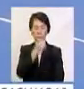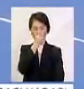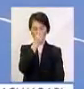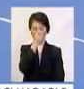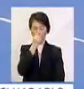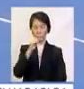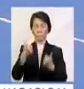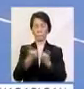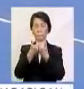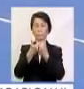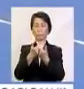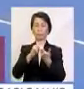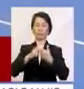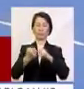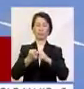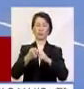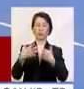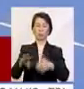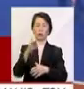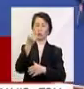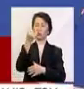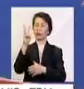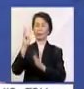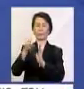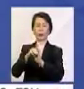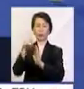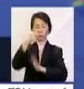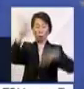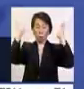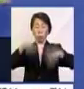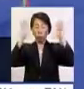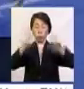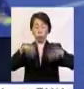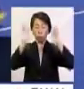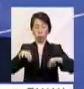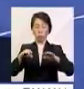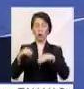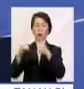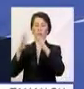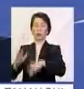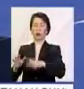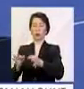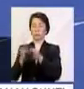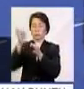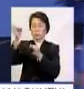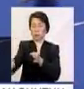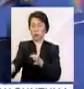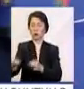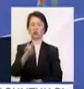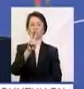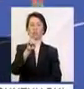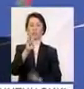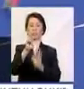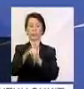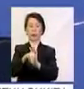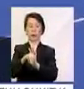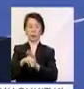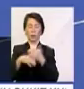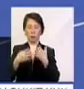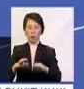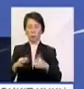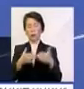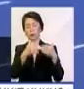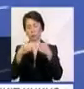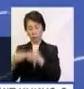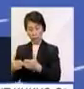Perlawanan babak pertama tergendala selepas beberapa minit bermula akibat hujan lebat yang memaksa permainan ditangguhkan selama 20 minit. Sebaik perlawanan